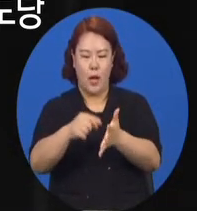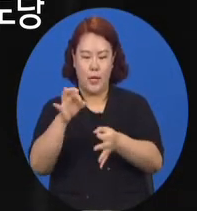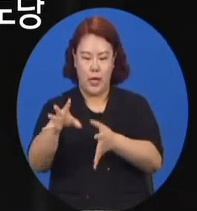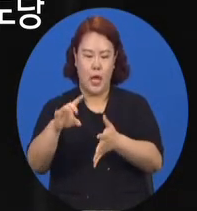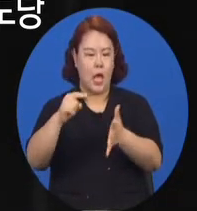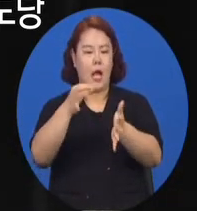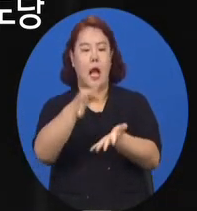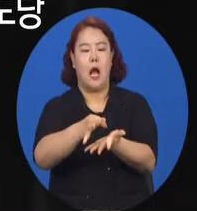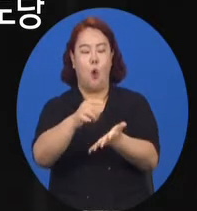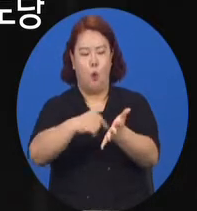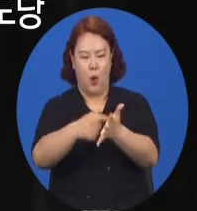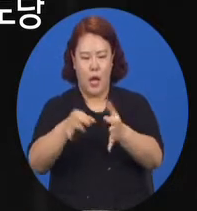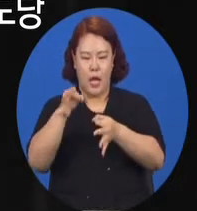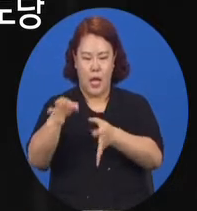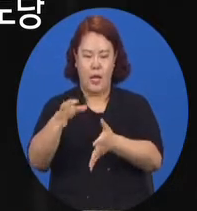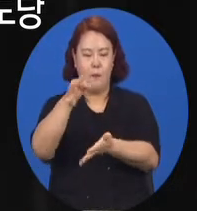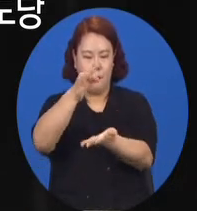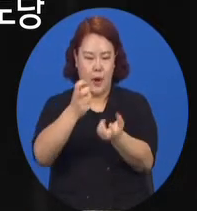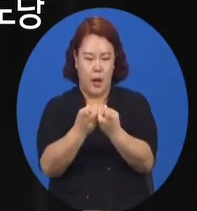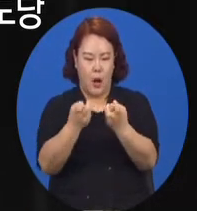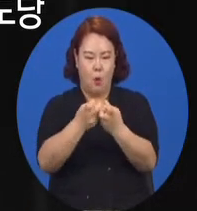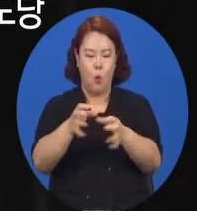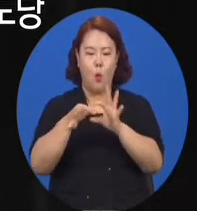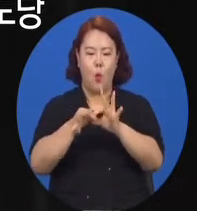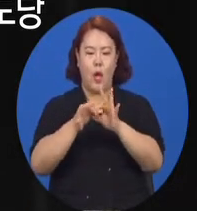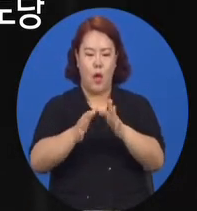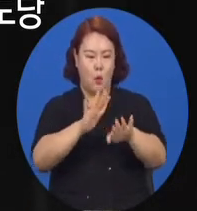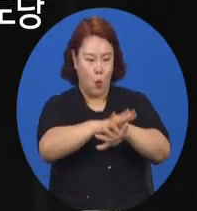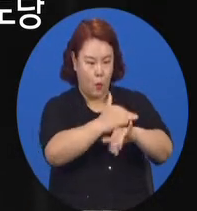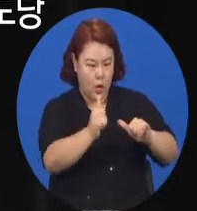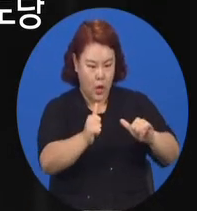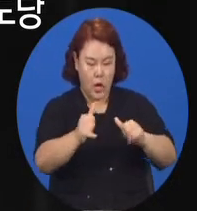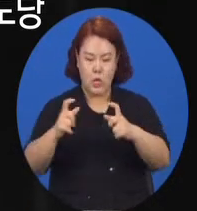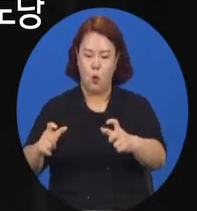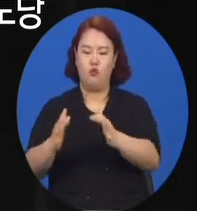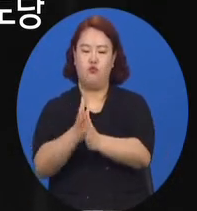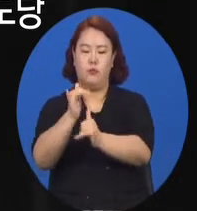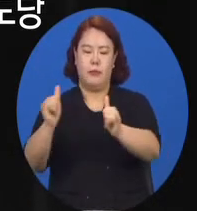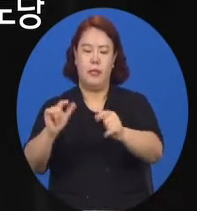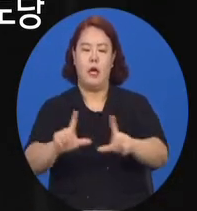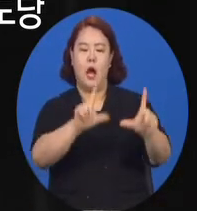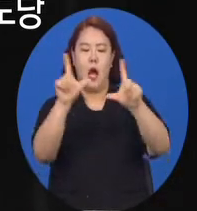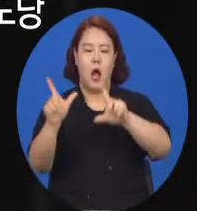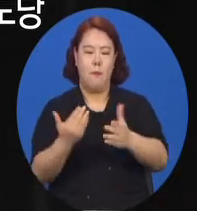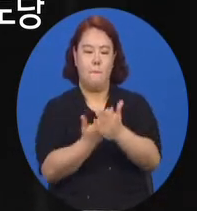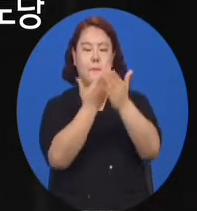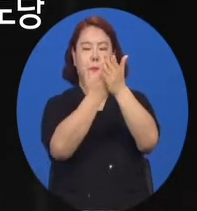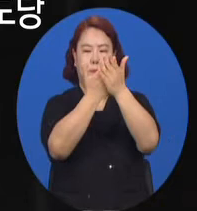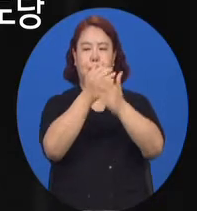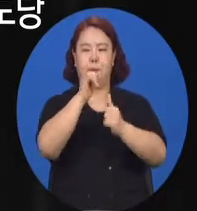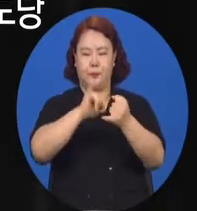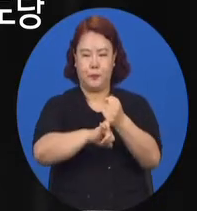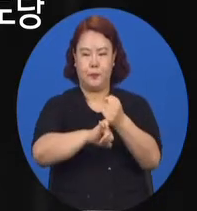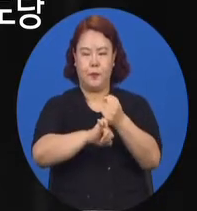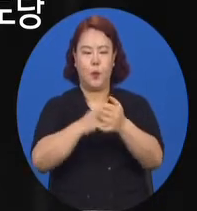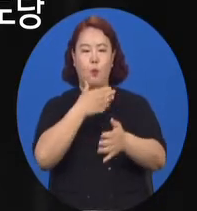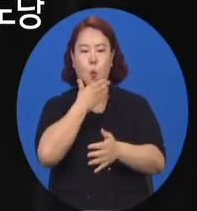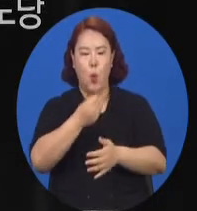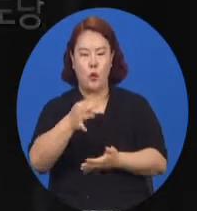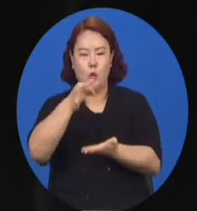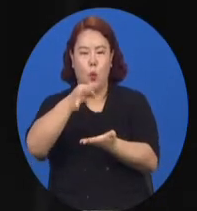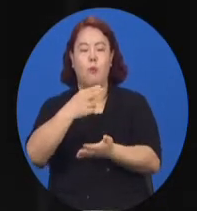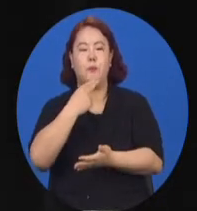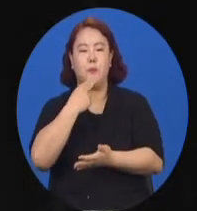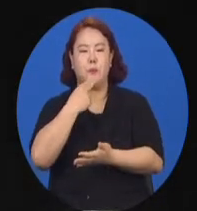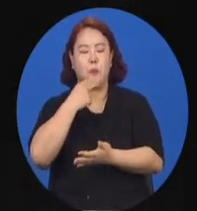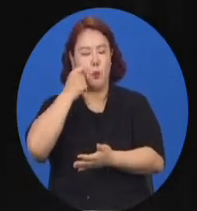보장제 등을 통해 농민과 지역주민의 삶을 향상시키겠습니다. 복지는 돈이 없어서